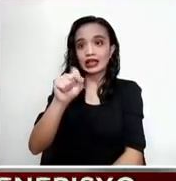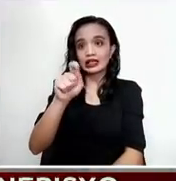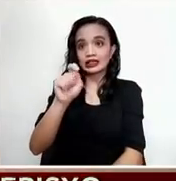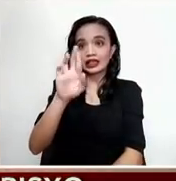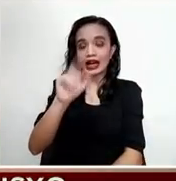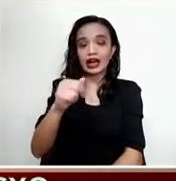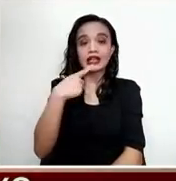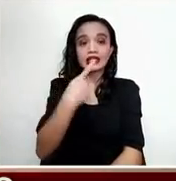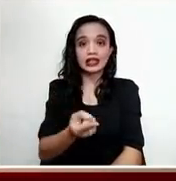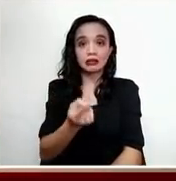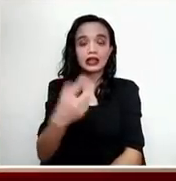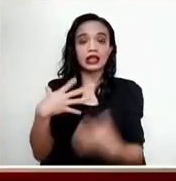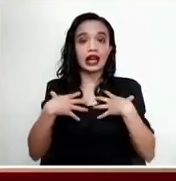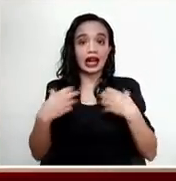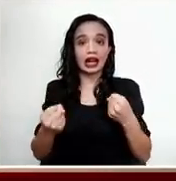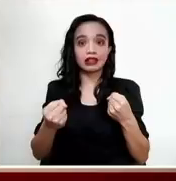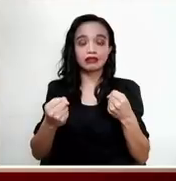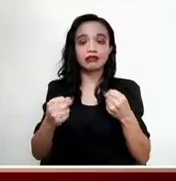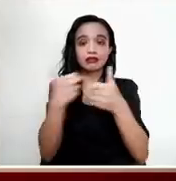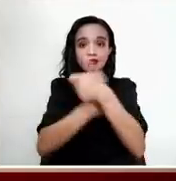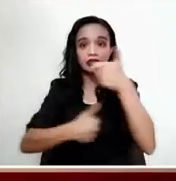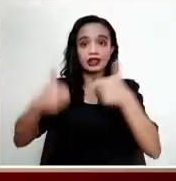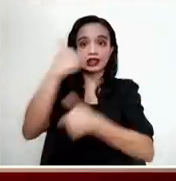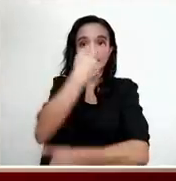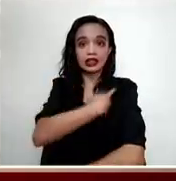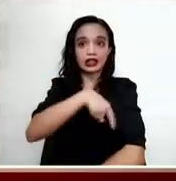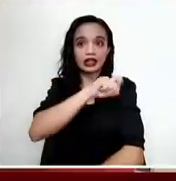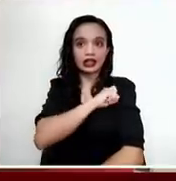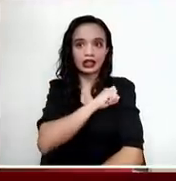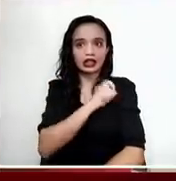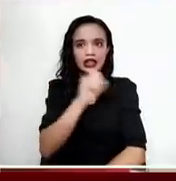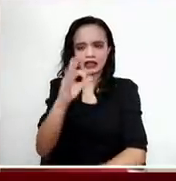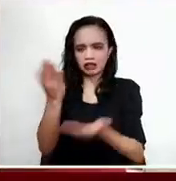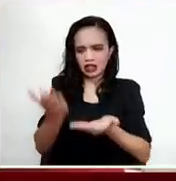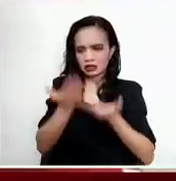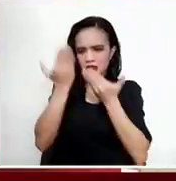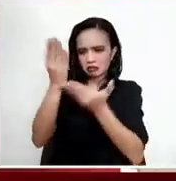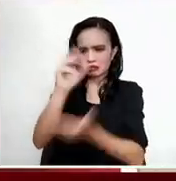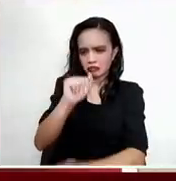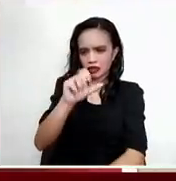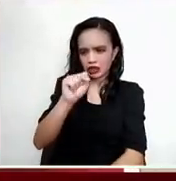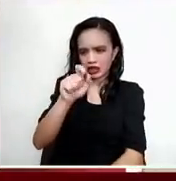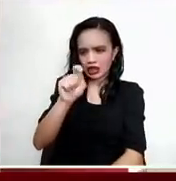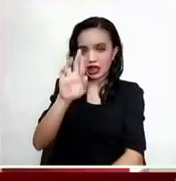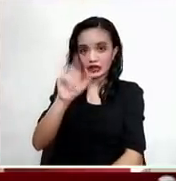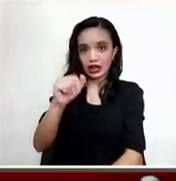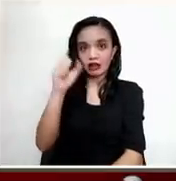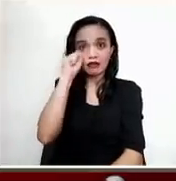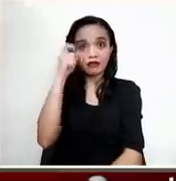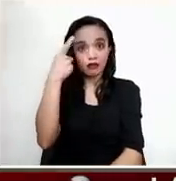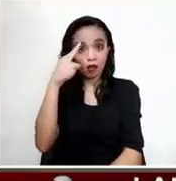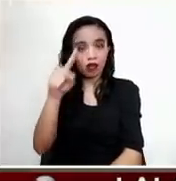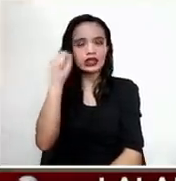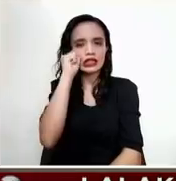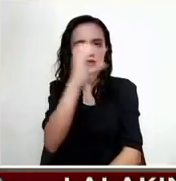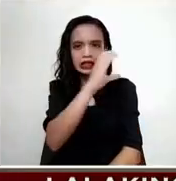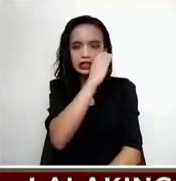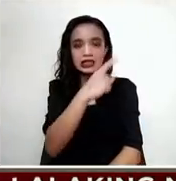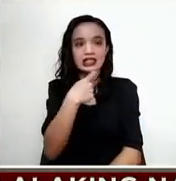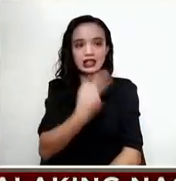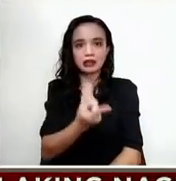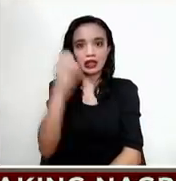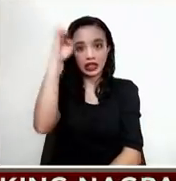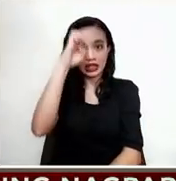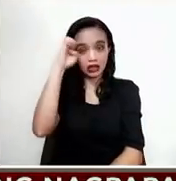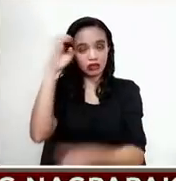ng Spain, pagpapasyahan pa kung irerekomenda ang AstraZeneca sa mga senior. Ayon sa EU, wala pa umanong sapat